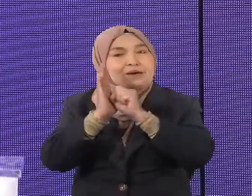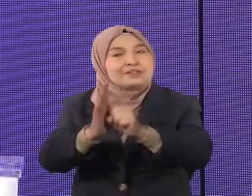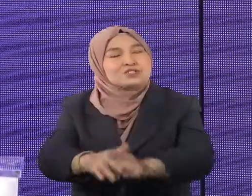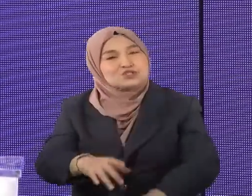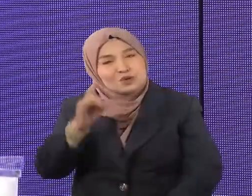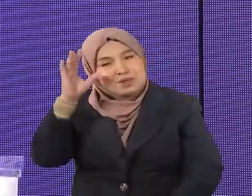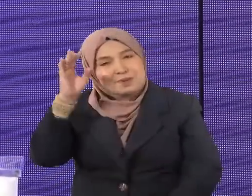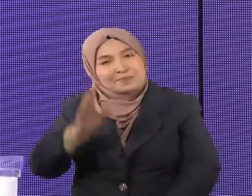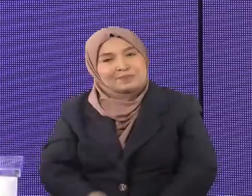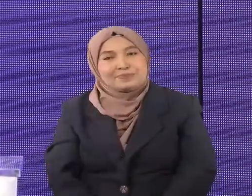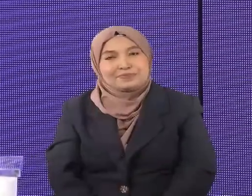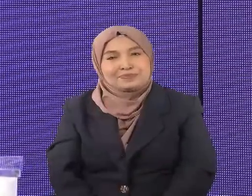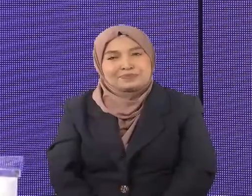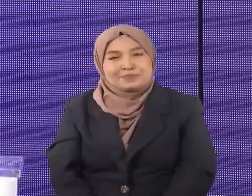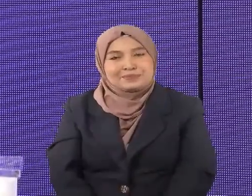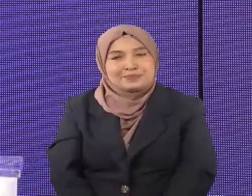infaq insya-Allah.